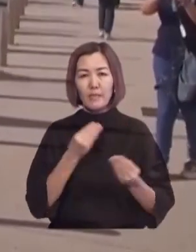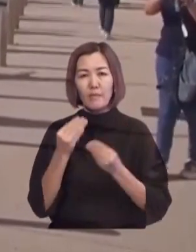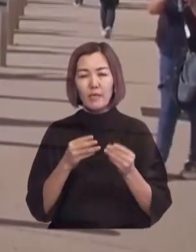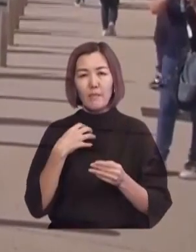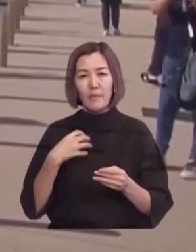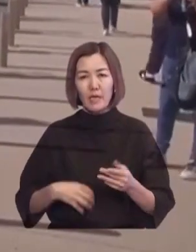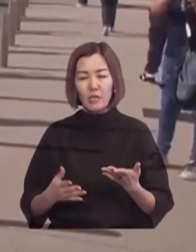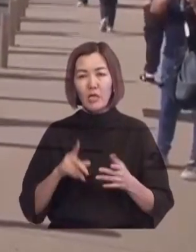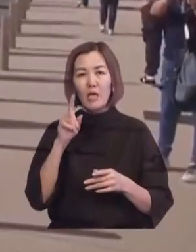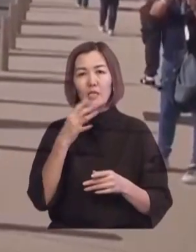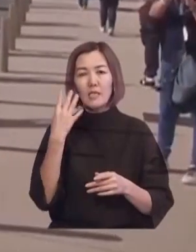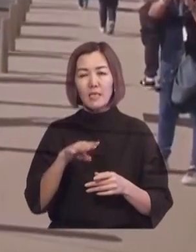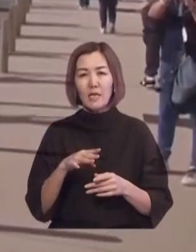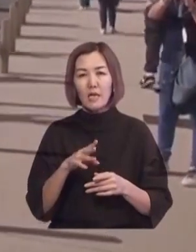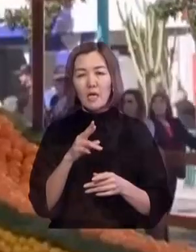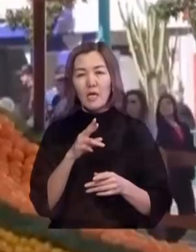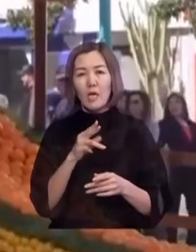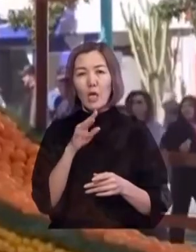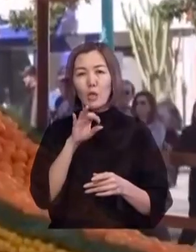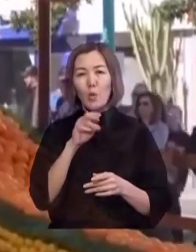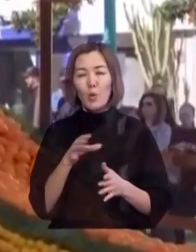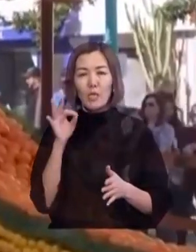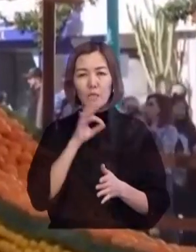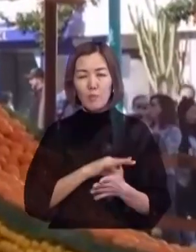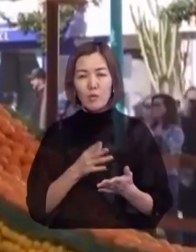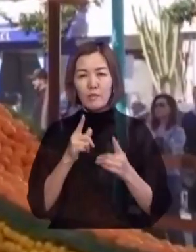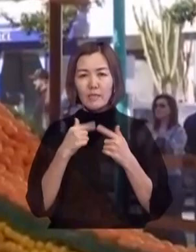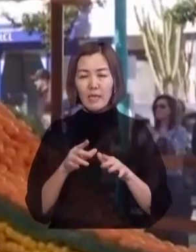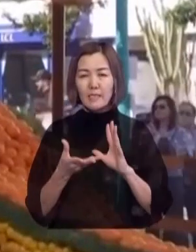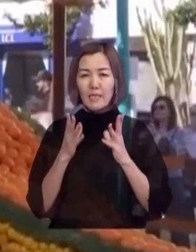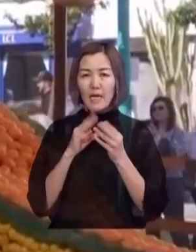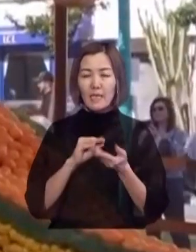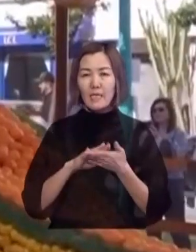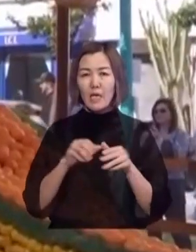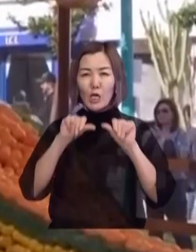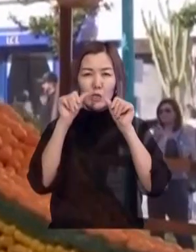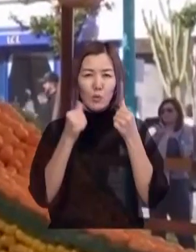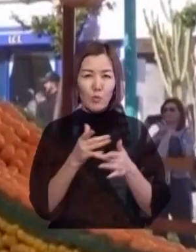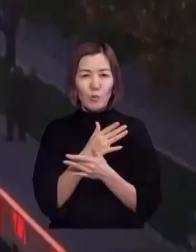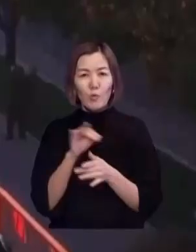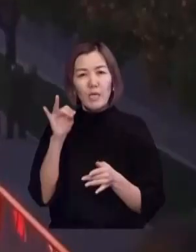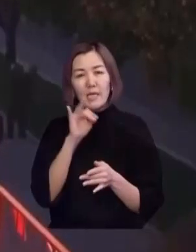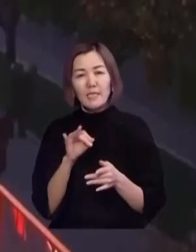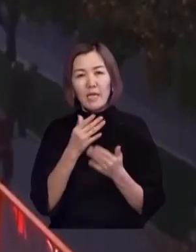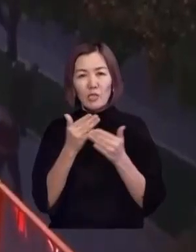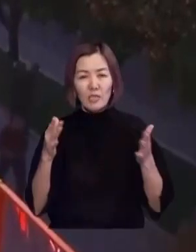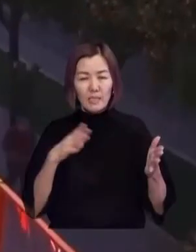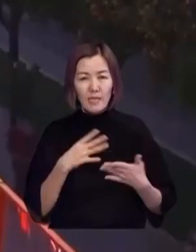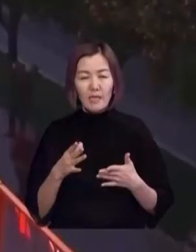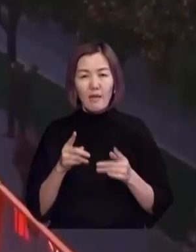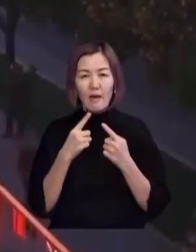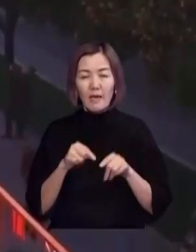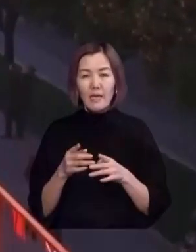Париже. Около 140 тонн цитрусовых будет использовано для создания всевозможных скульптур и исторических сцен. Организаторы